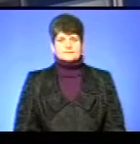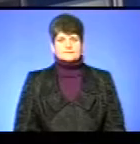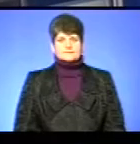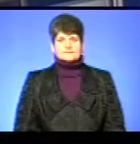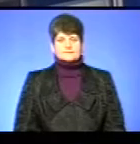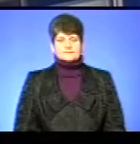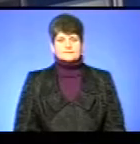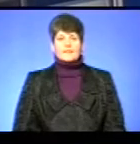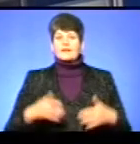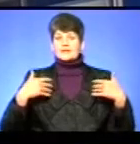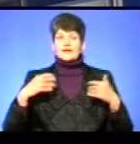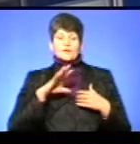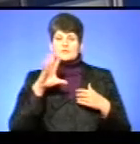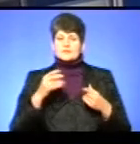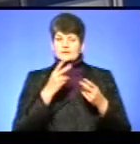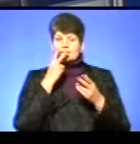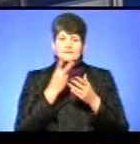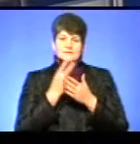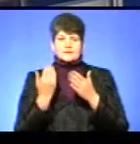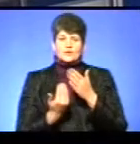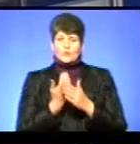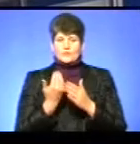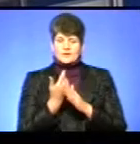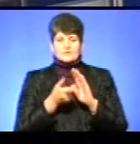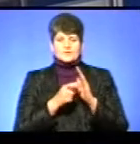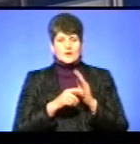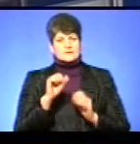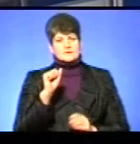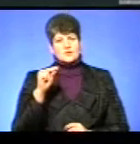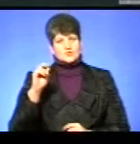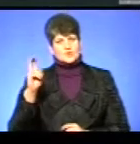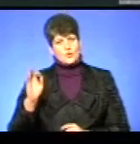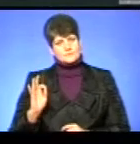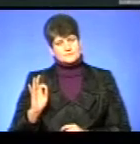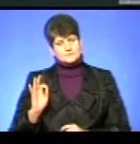Дякую за перегляд!